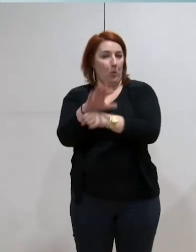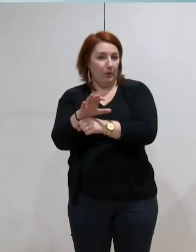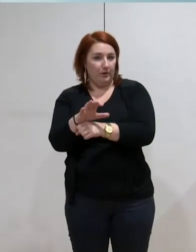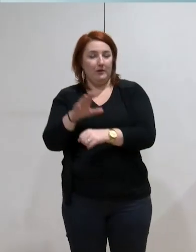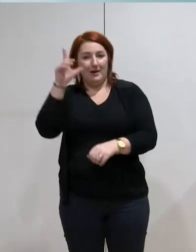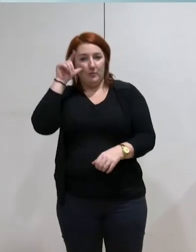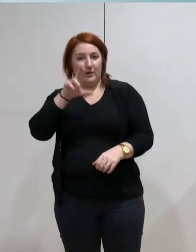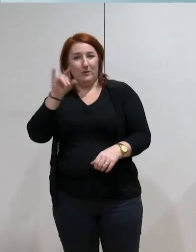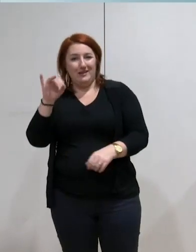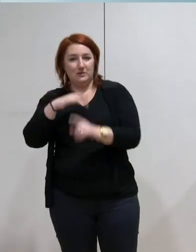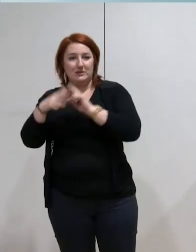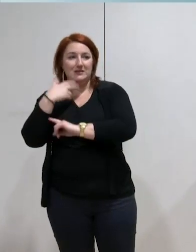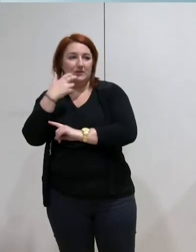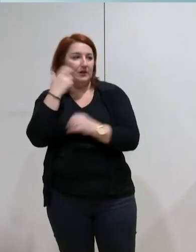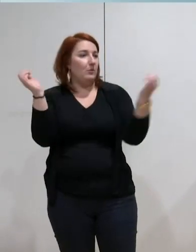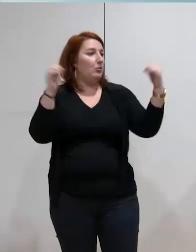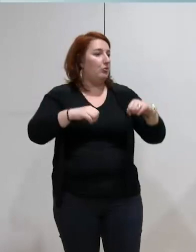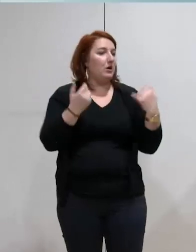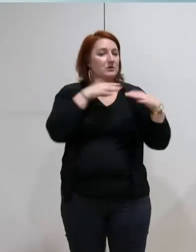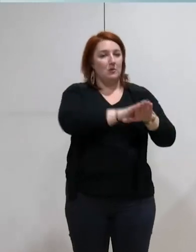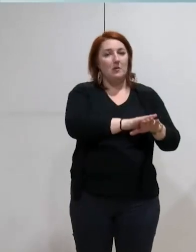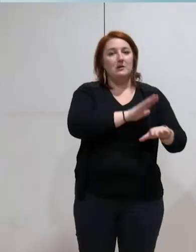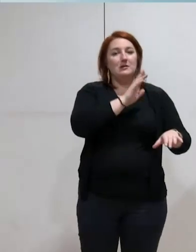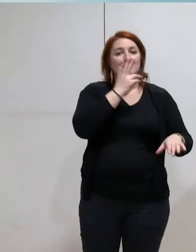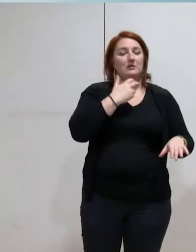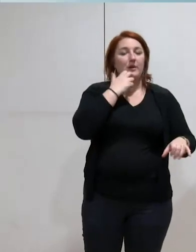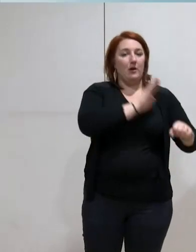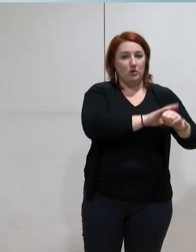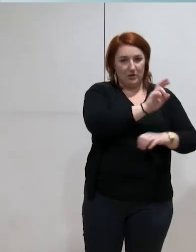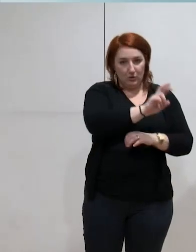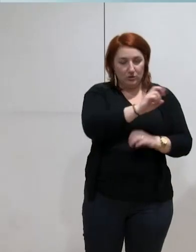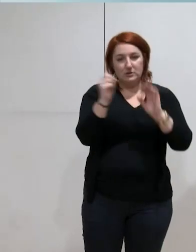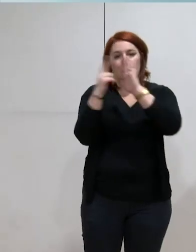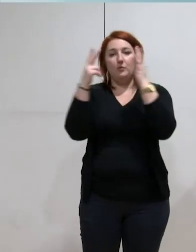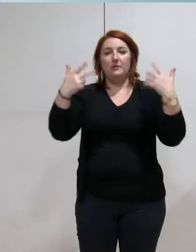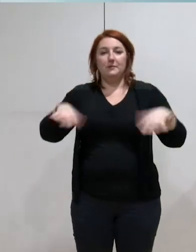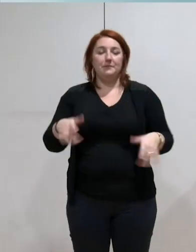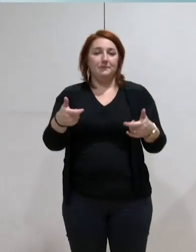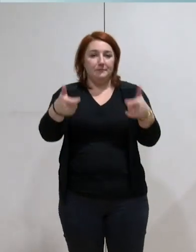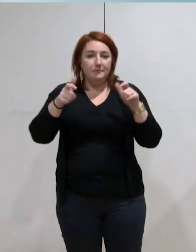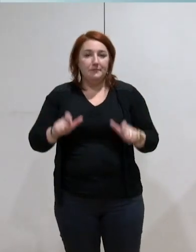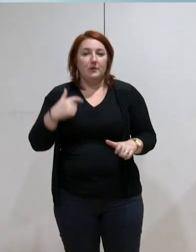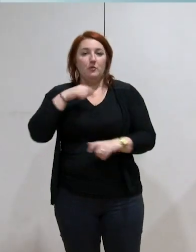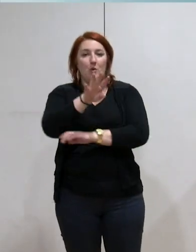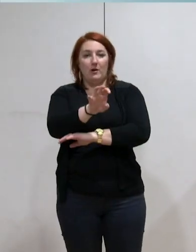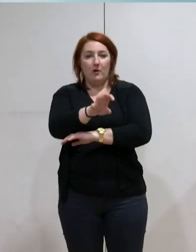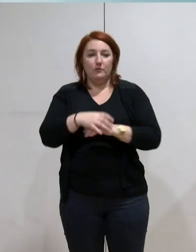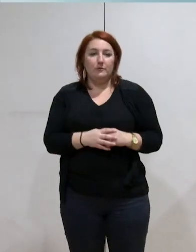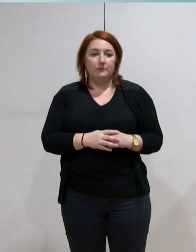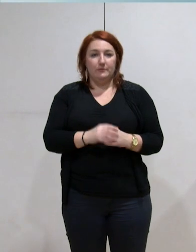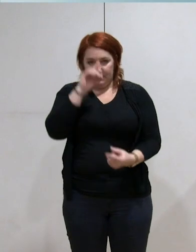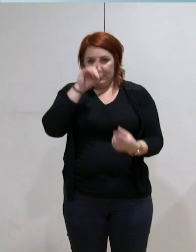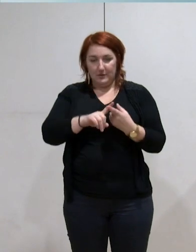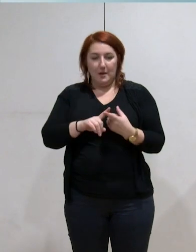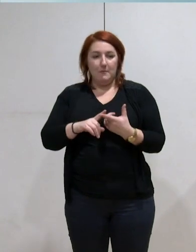contre républicain udi société civile qui vote pour rassemblement citoyen de la gauche etécologist dé libération adopté la 40 porte donc